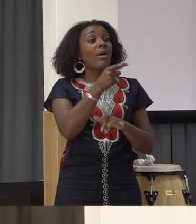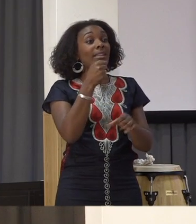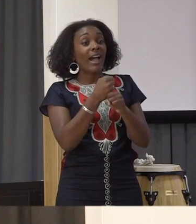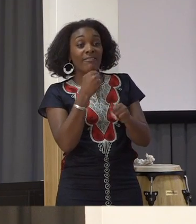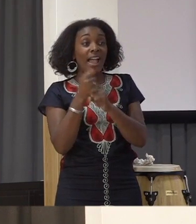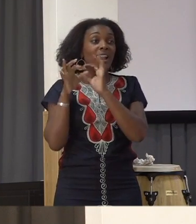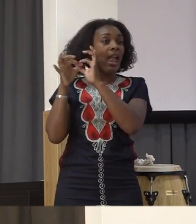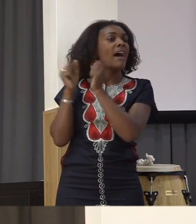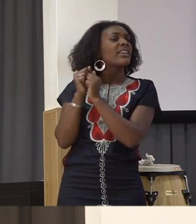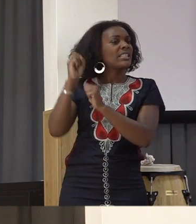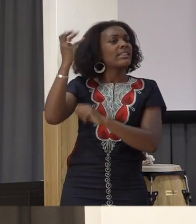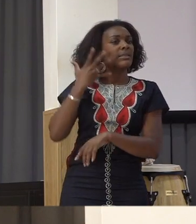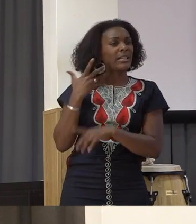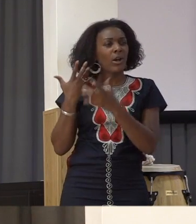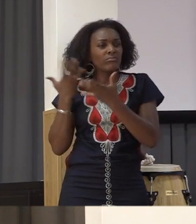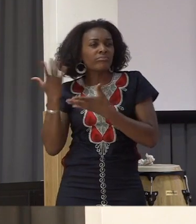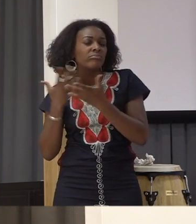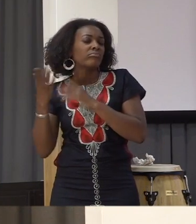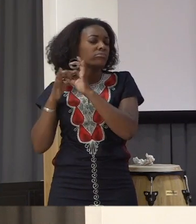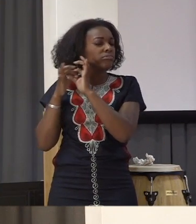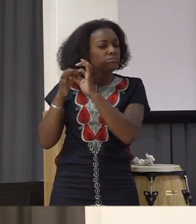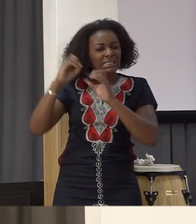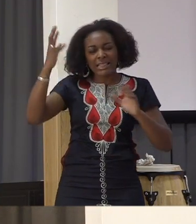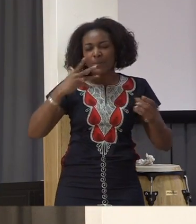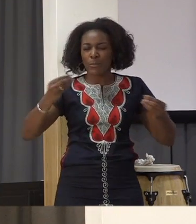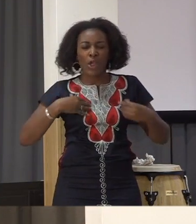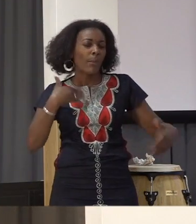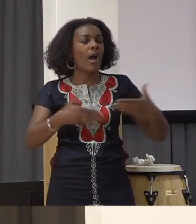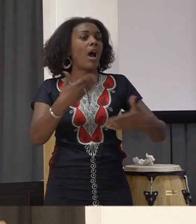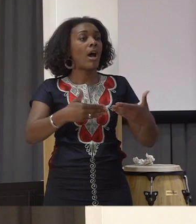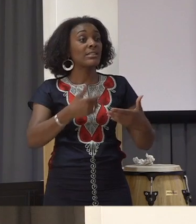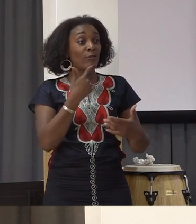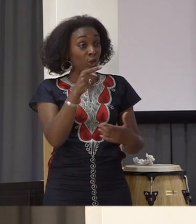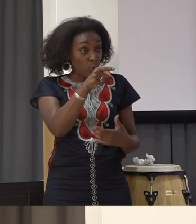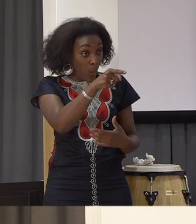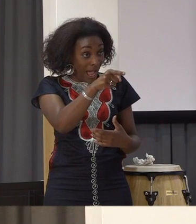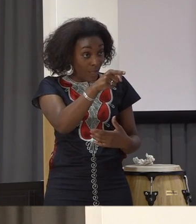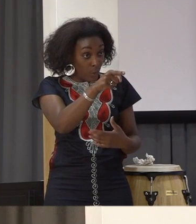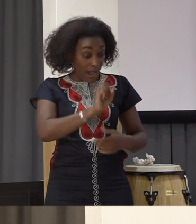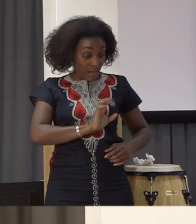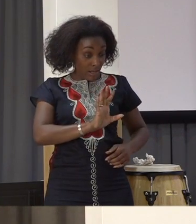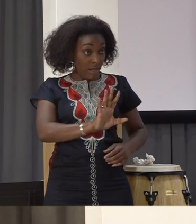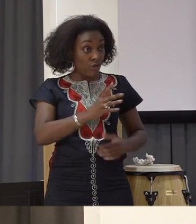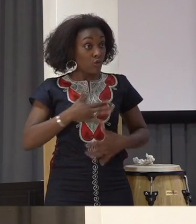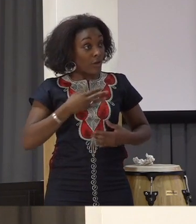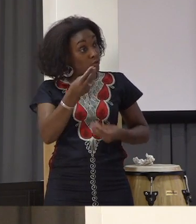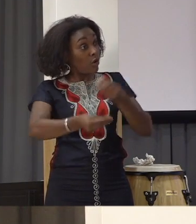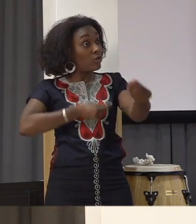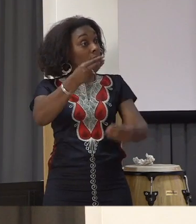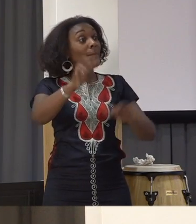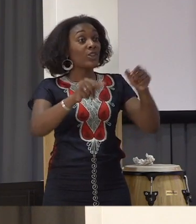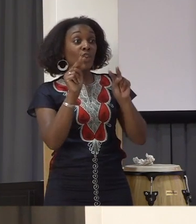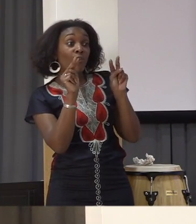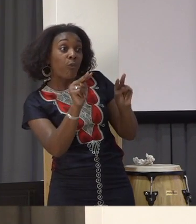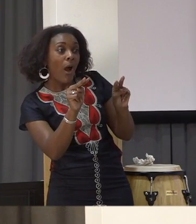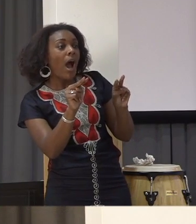le Saint-Esprit, lorsque tu agis par le Saint-Esprit, tu donnes ta joie aux autres. Tu es un vase d'argile.